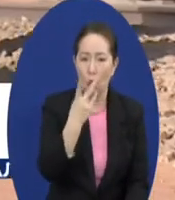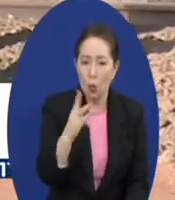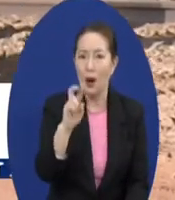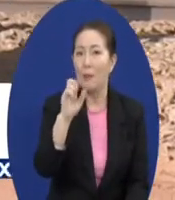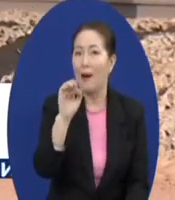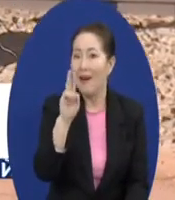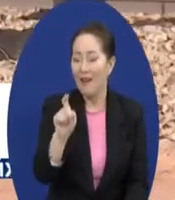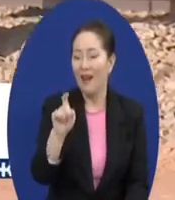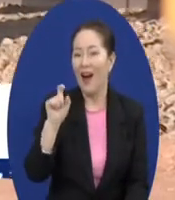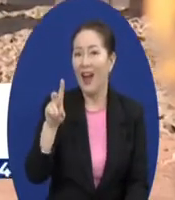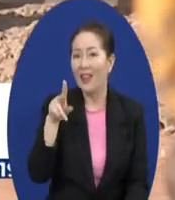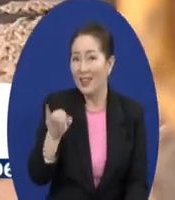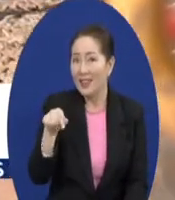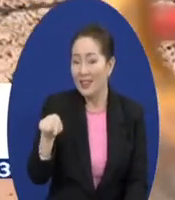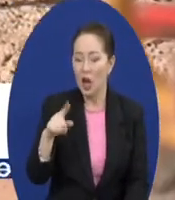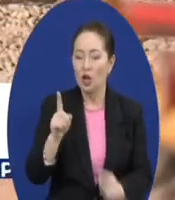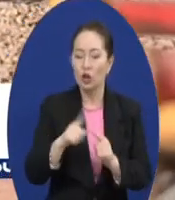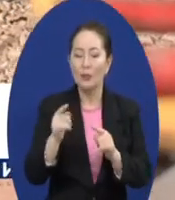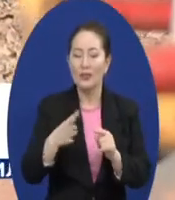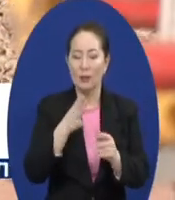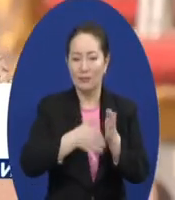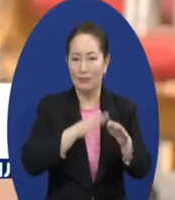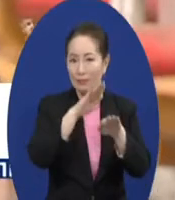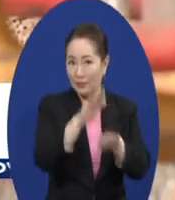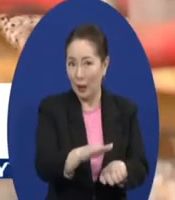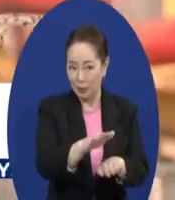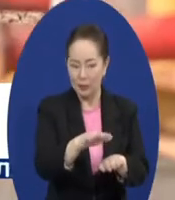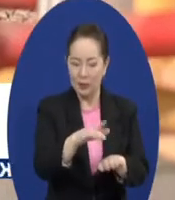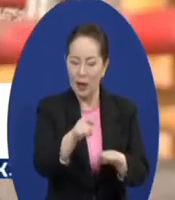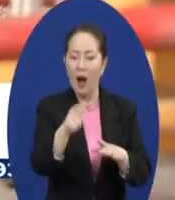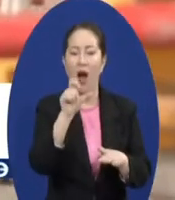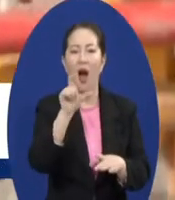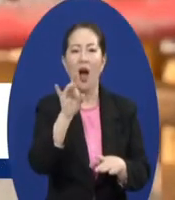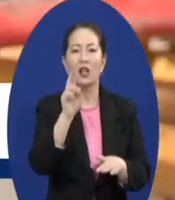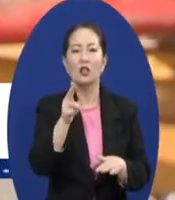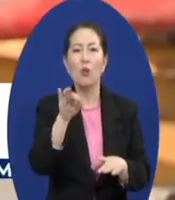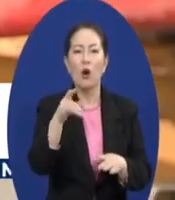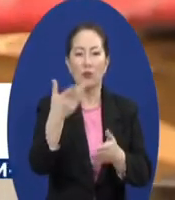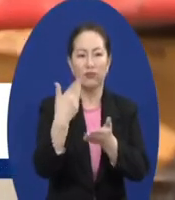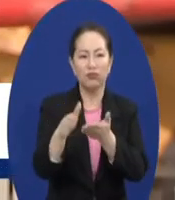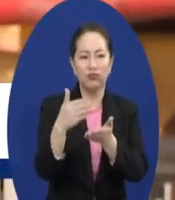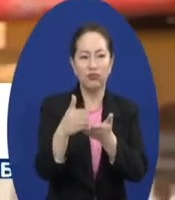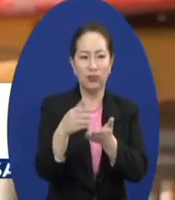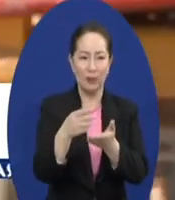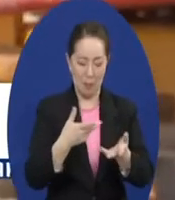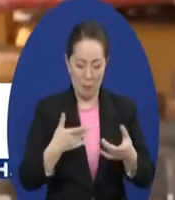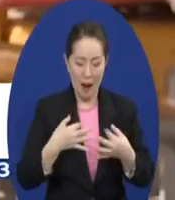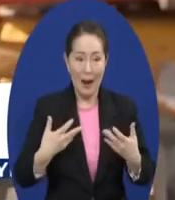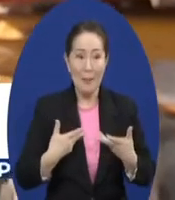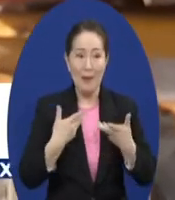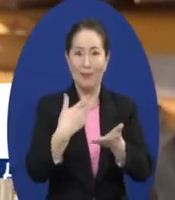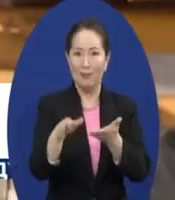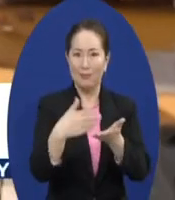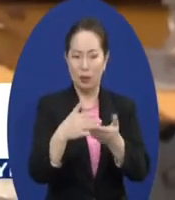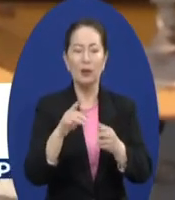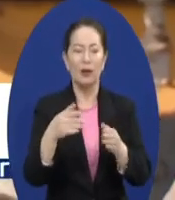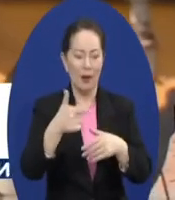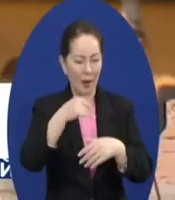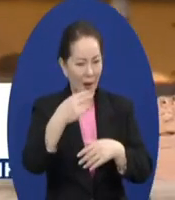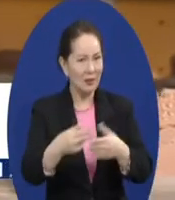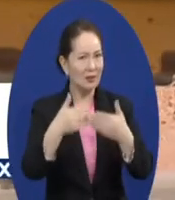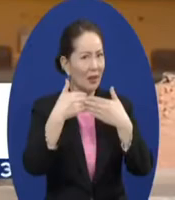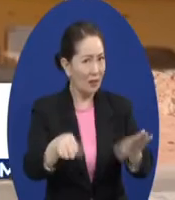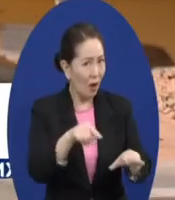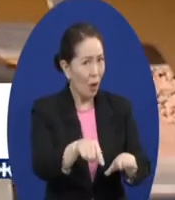төмөр замыг тавьснаар цаашид экспорт нэг гол гарц бий болно гэж үзэж байгаа. За мөн нүүрс болон